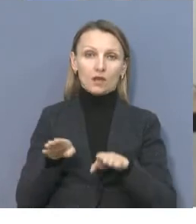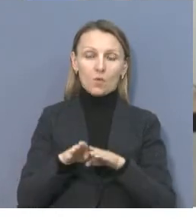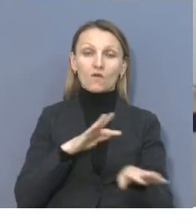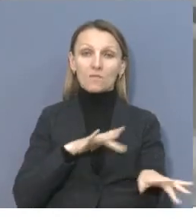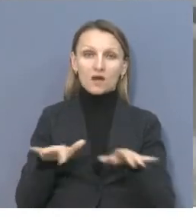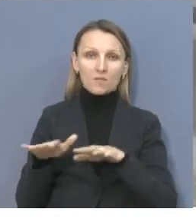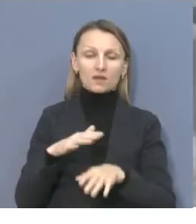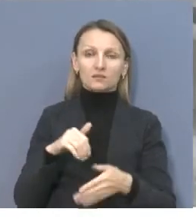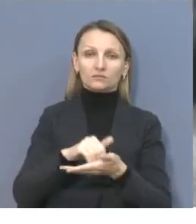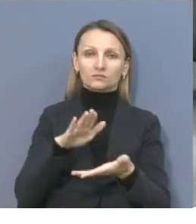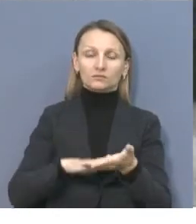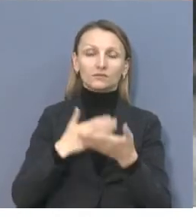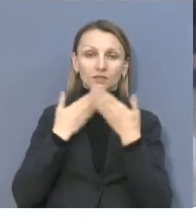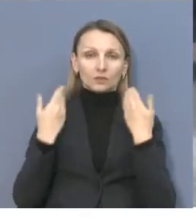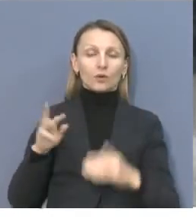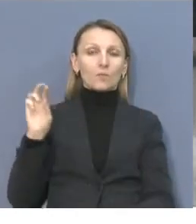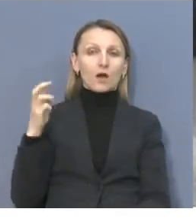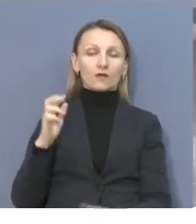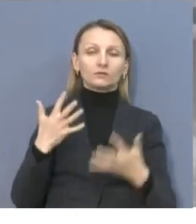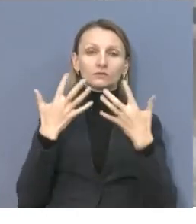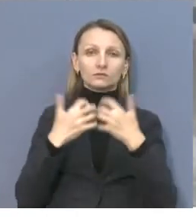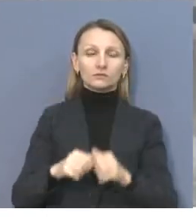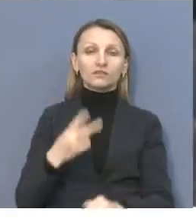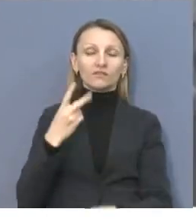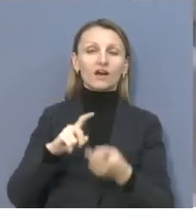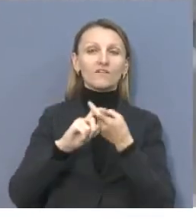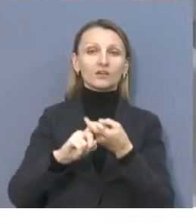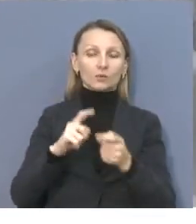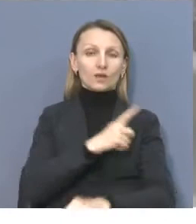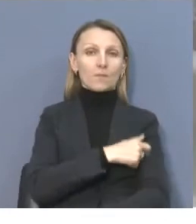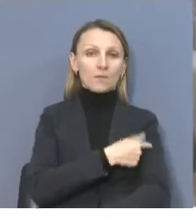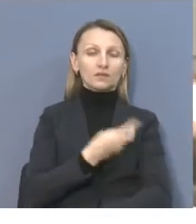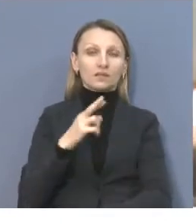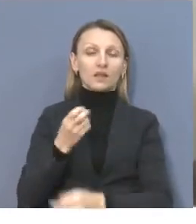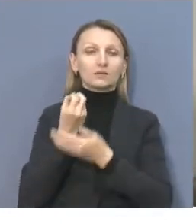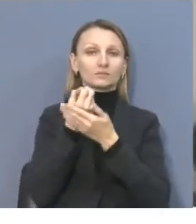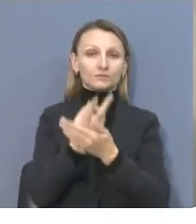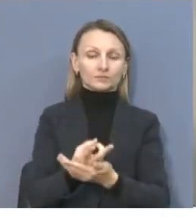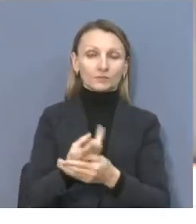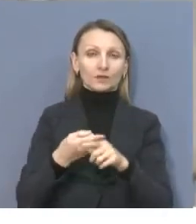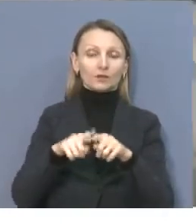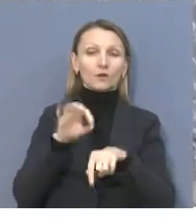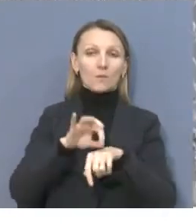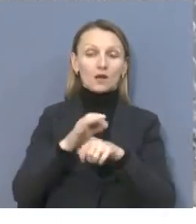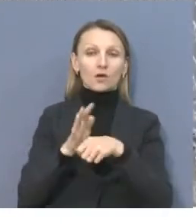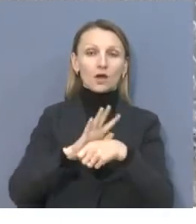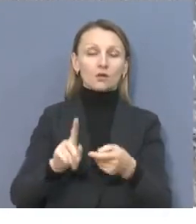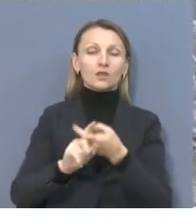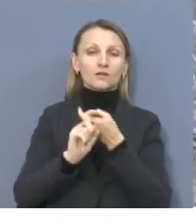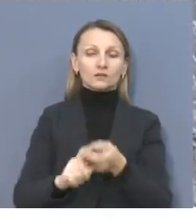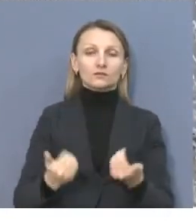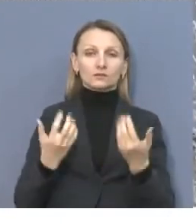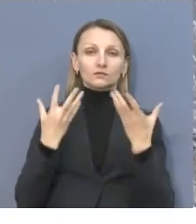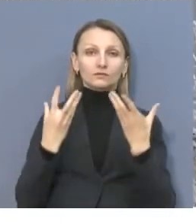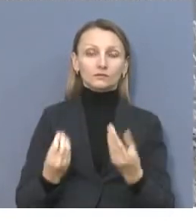незарегистрированными бурабайского районе насчитывается 2 инфекционных стационара для лечения пациентов с диагнозом к ведь 19 на сегодняшний день